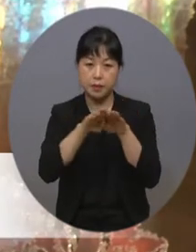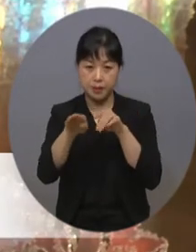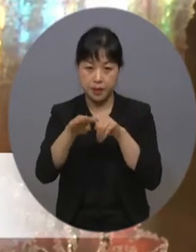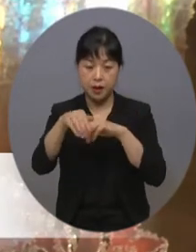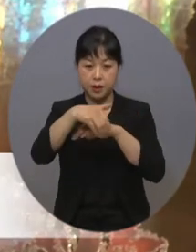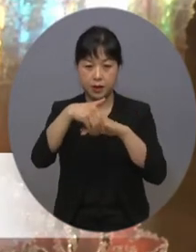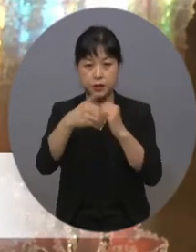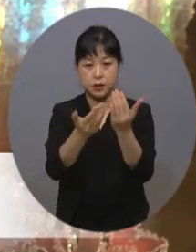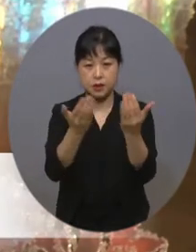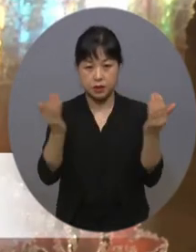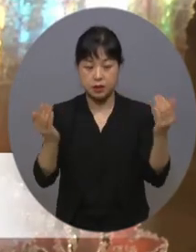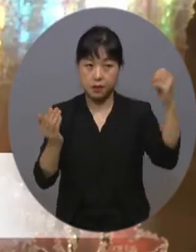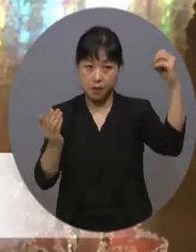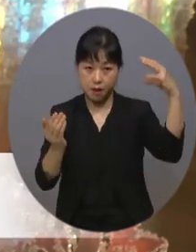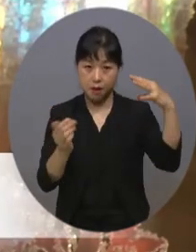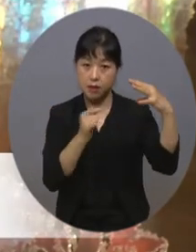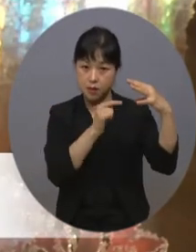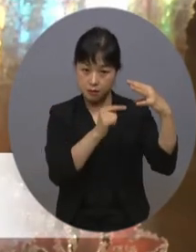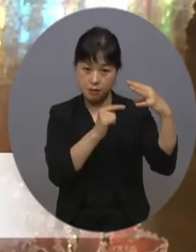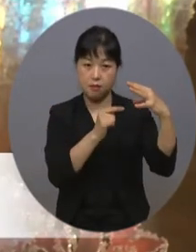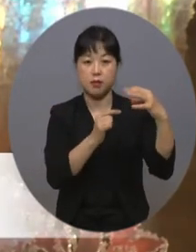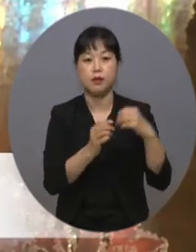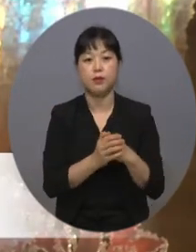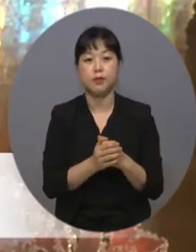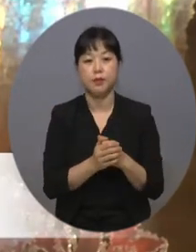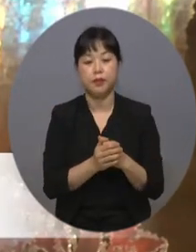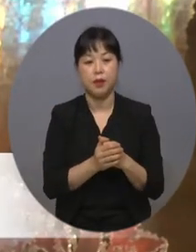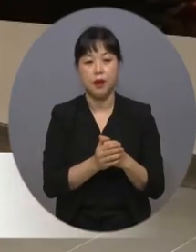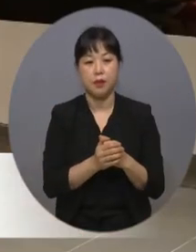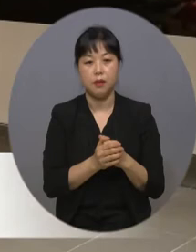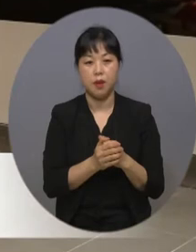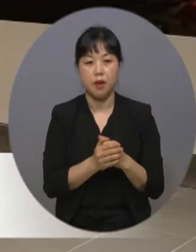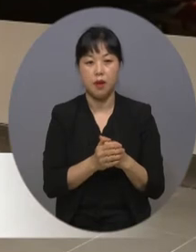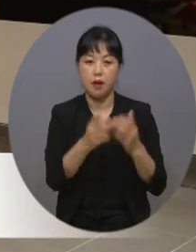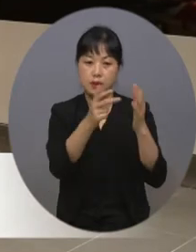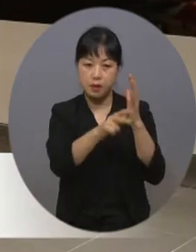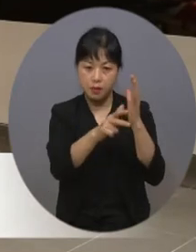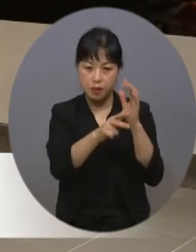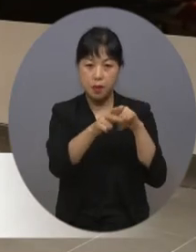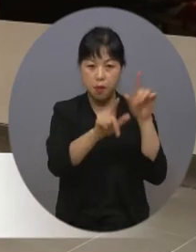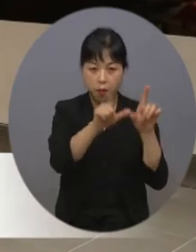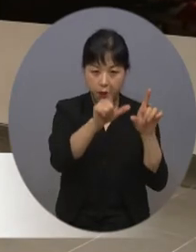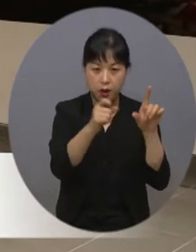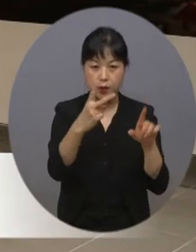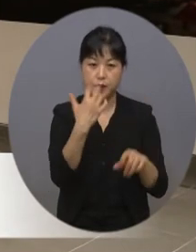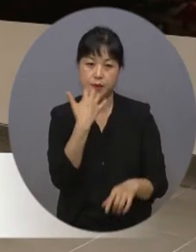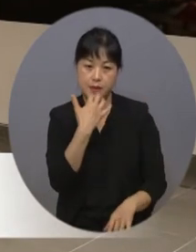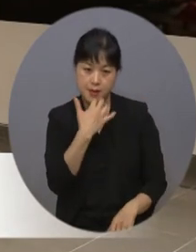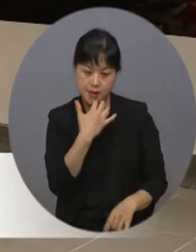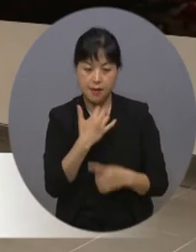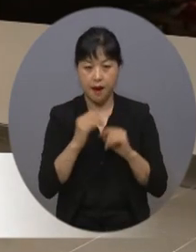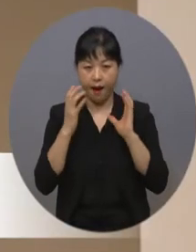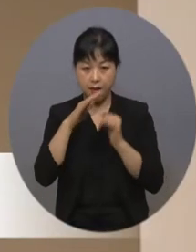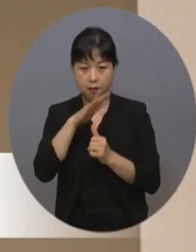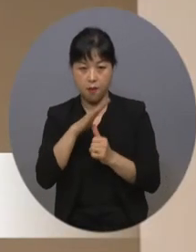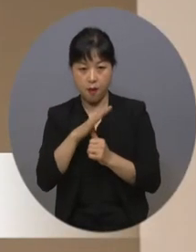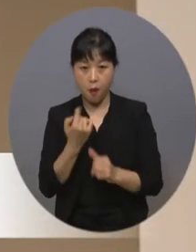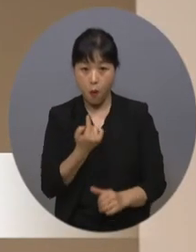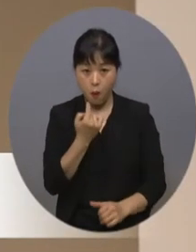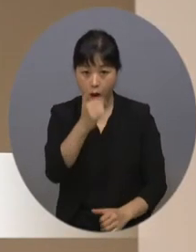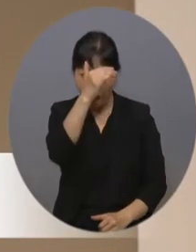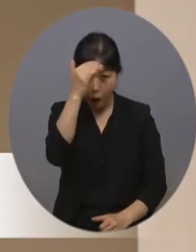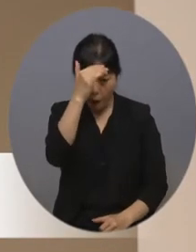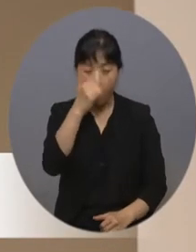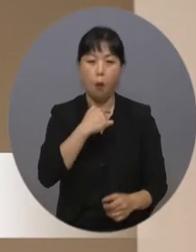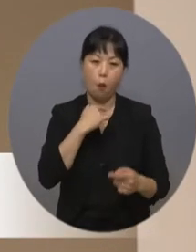발광전은 어떤 작품의 조형적인 부분이나 색채적인 부분, 체험 부분에서는 어린 아이들이 관람하기에